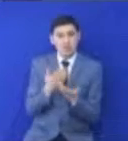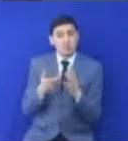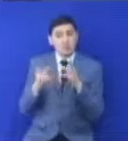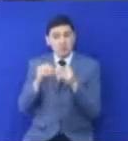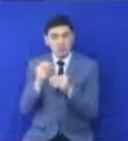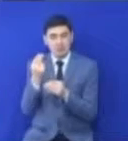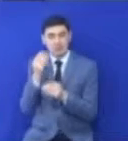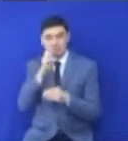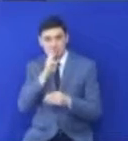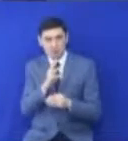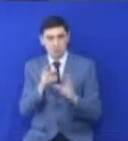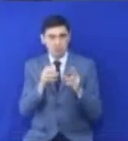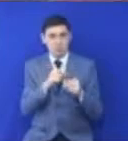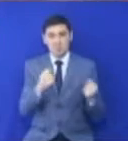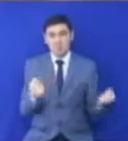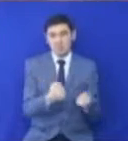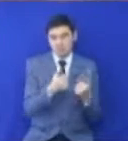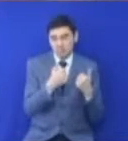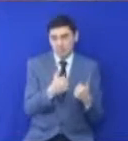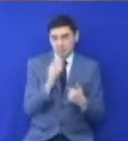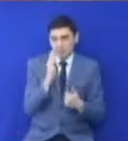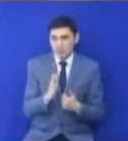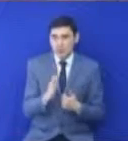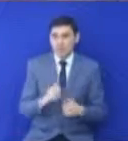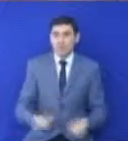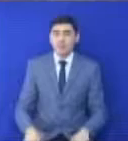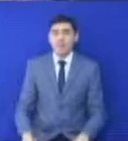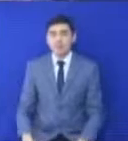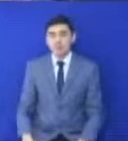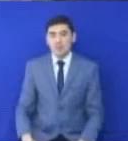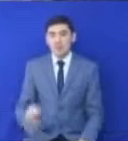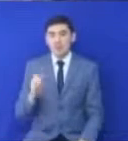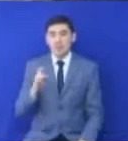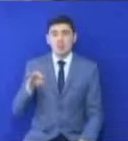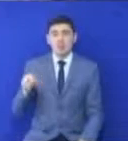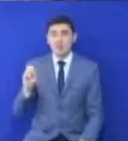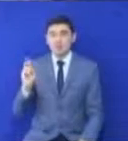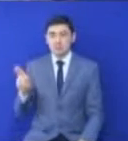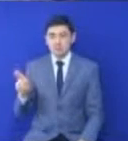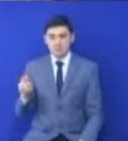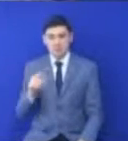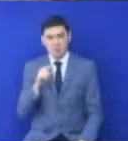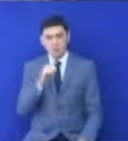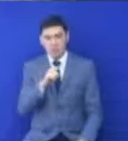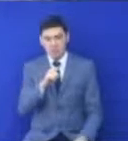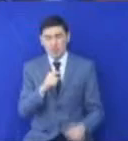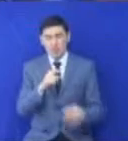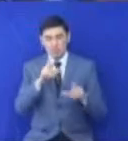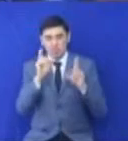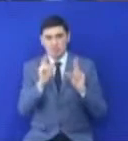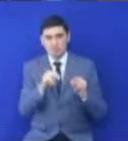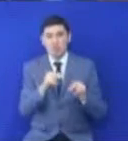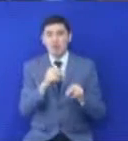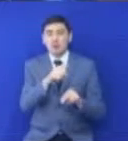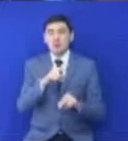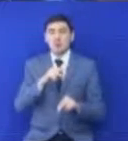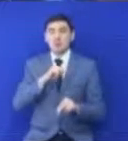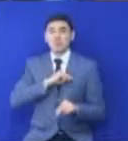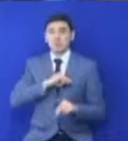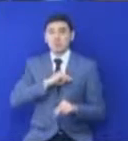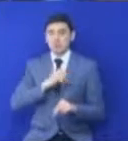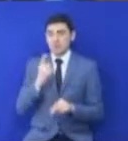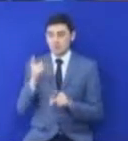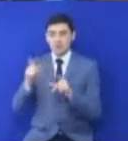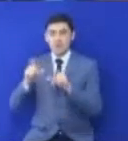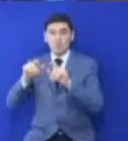отбасылық бюджетке қолдау болады. Ермак Бидахметұлы шаңырақтың үлкен ұлында жұмысқа орналастыруға уәде берді. Ол қазір қаладағы колледждердің